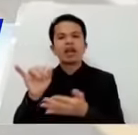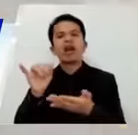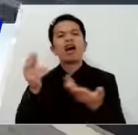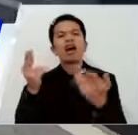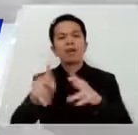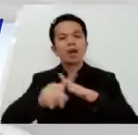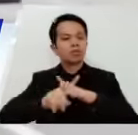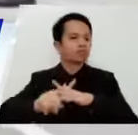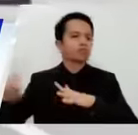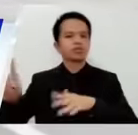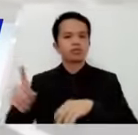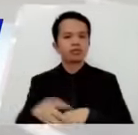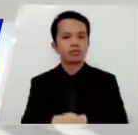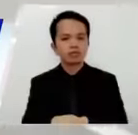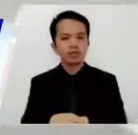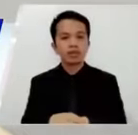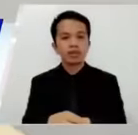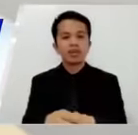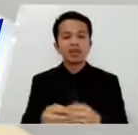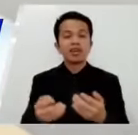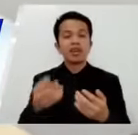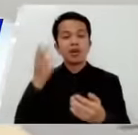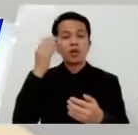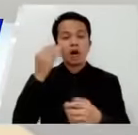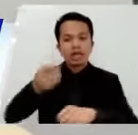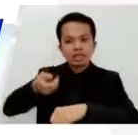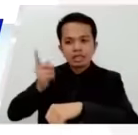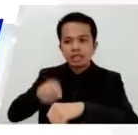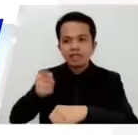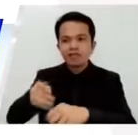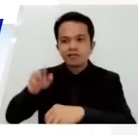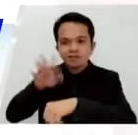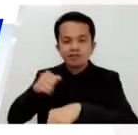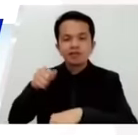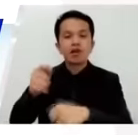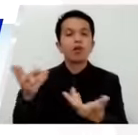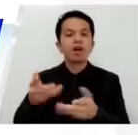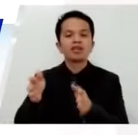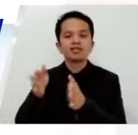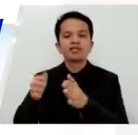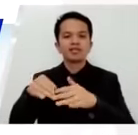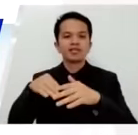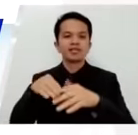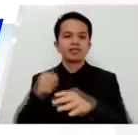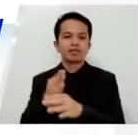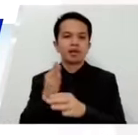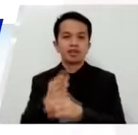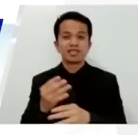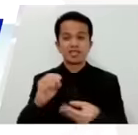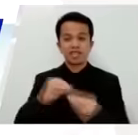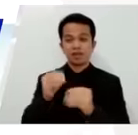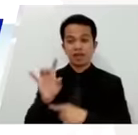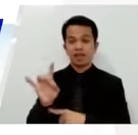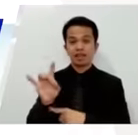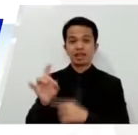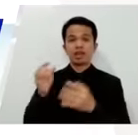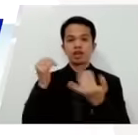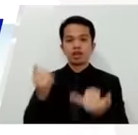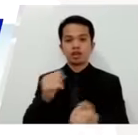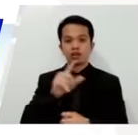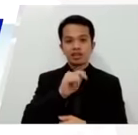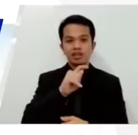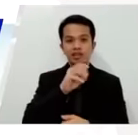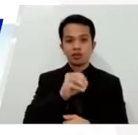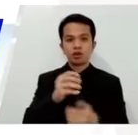otoridad nang masita sa EDSA busway kahapon. Yung sa number 8 na tumakbo, no? So ang LTO at the moment,